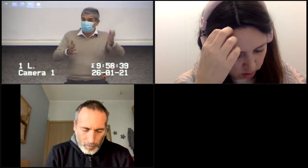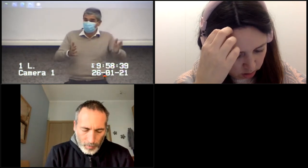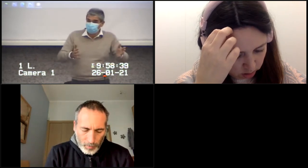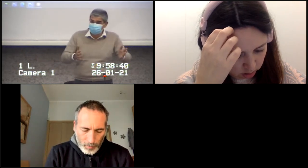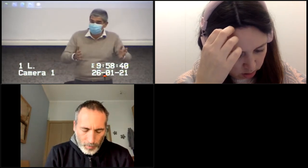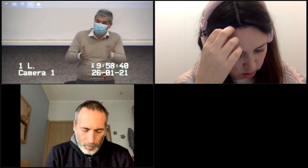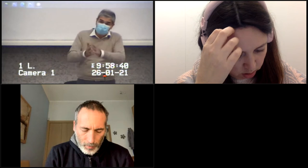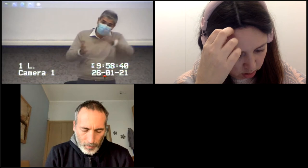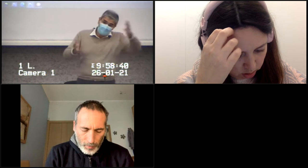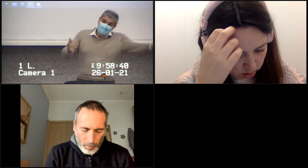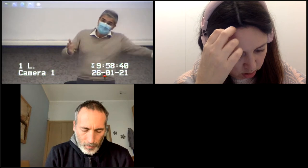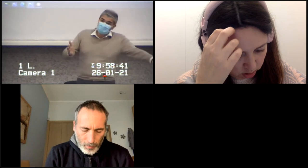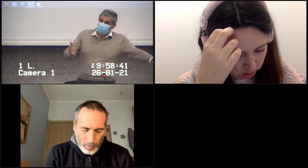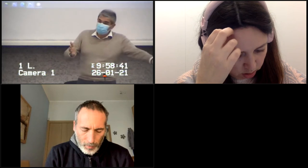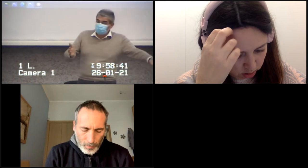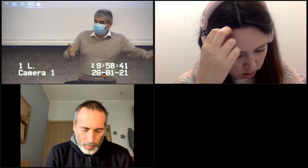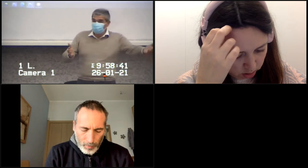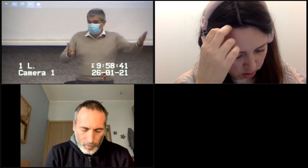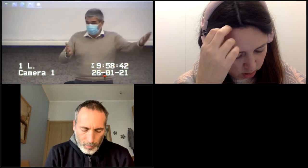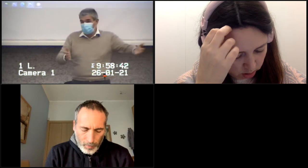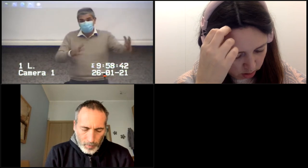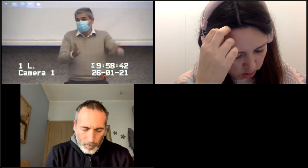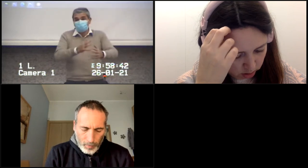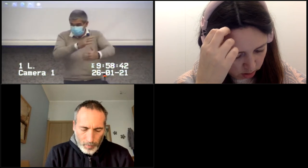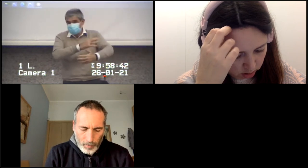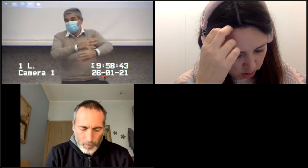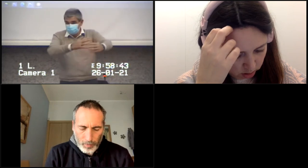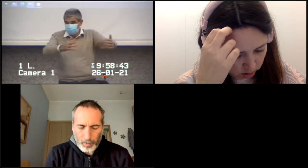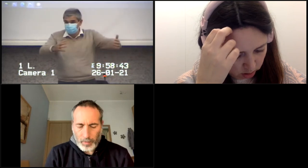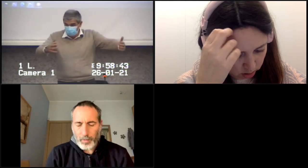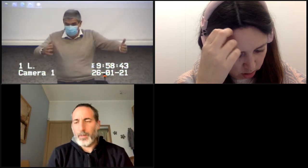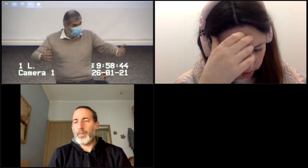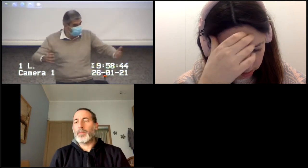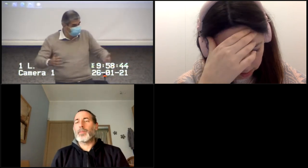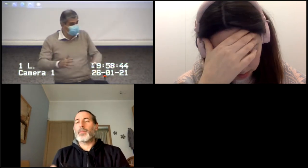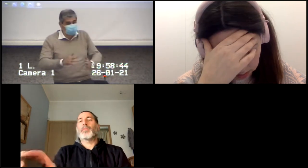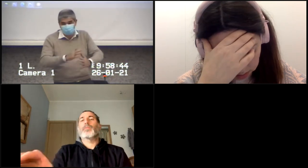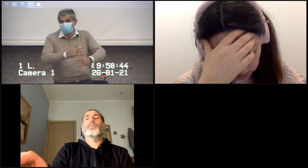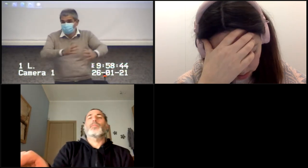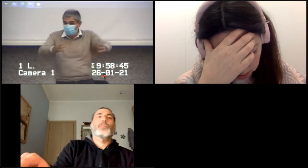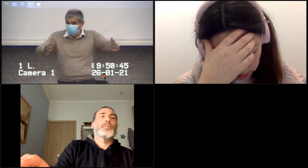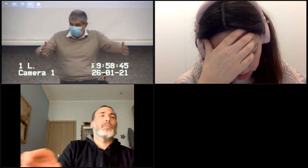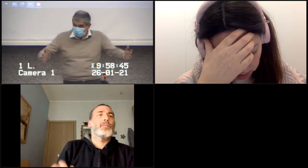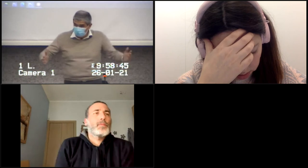fronte università di fronte all'edificio ex Alstom, che troverebbe, come